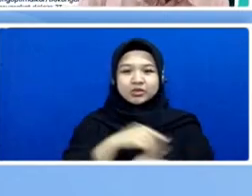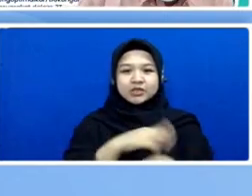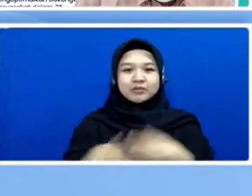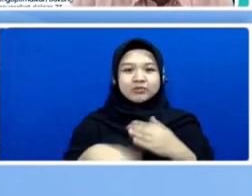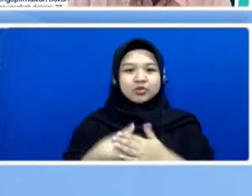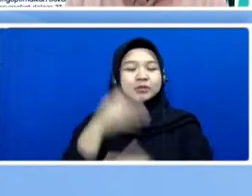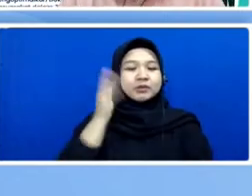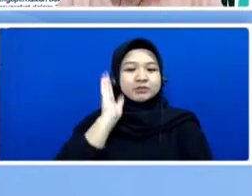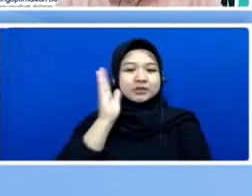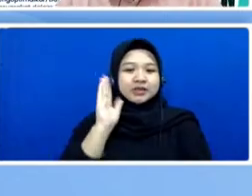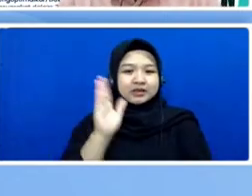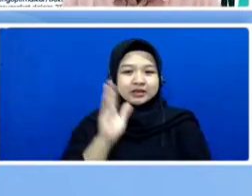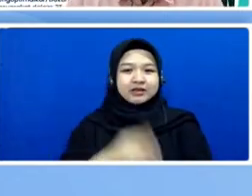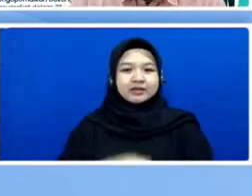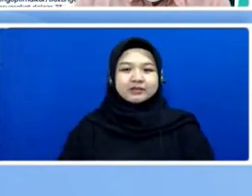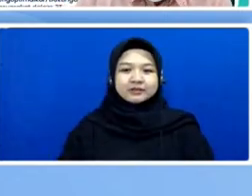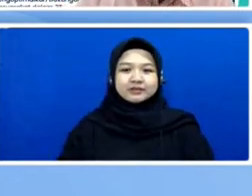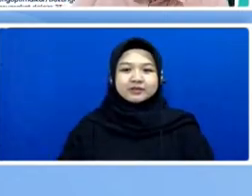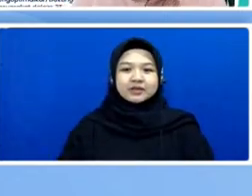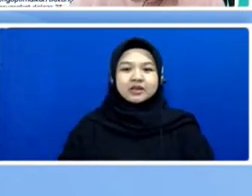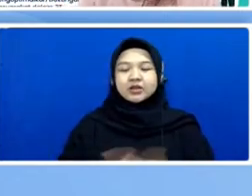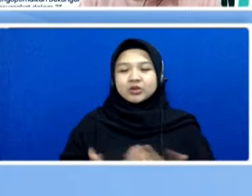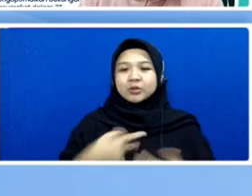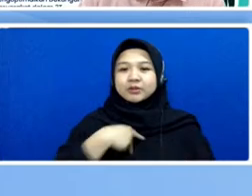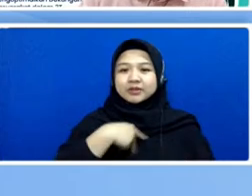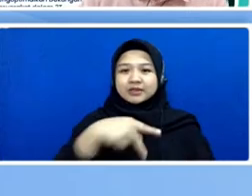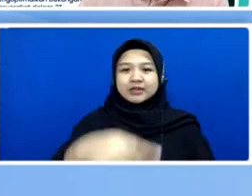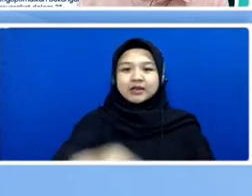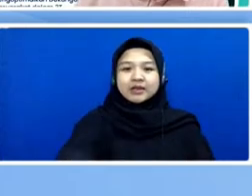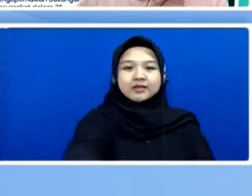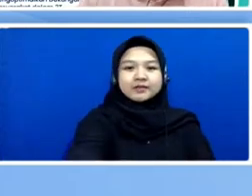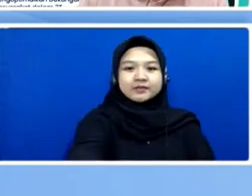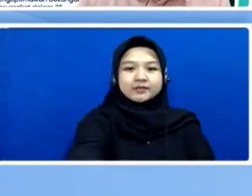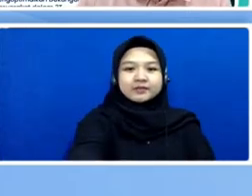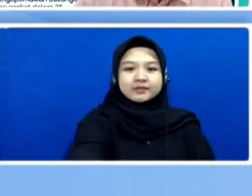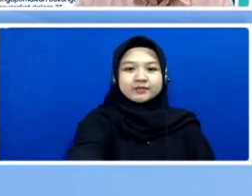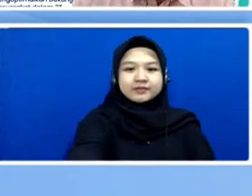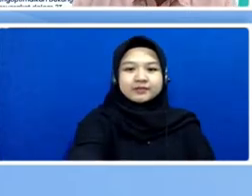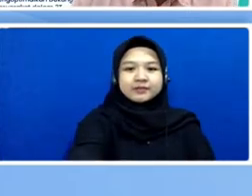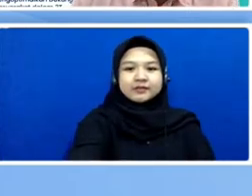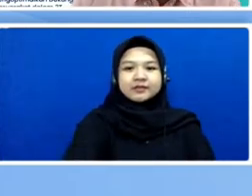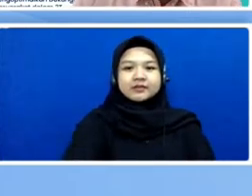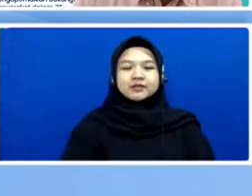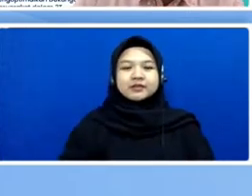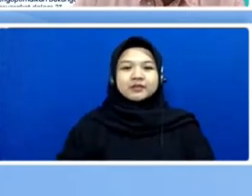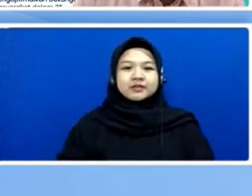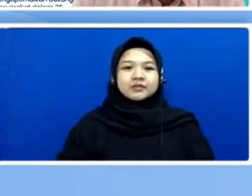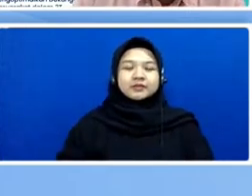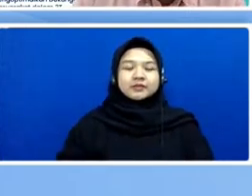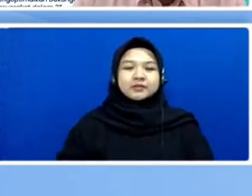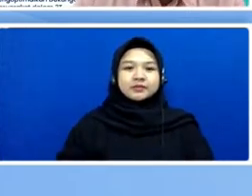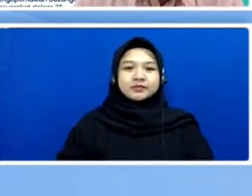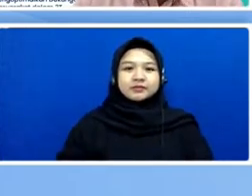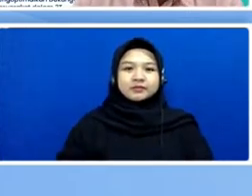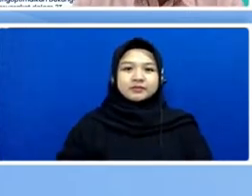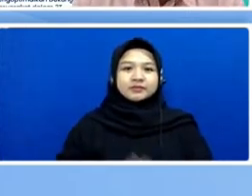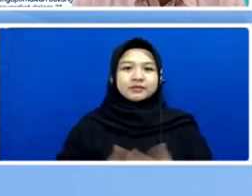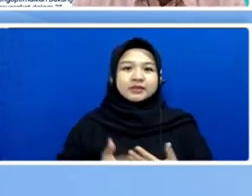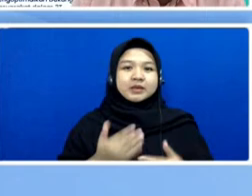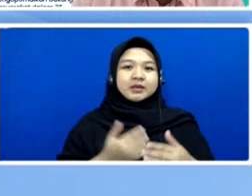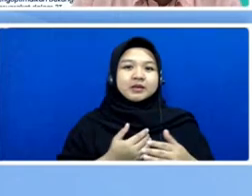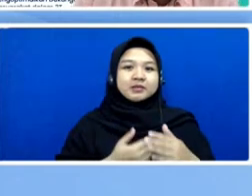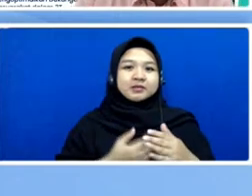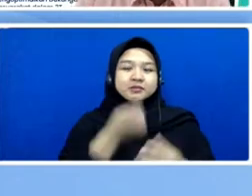pembicara dan para peserta, para sahabat. Jadi memang ini pesan Ketua Umum PMI dulu